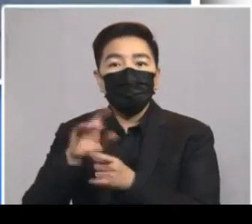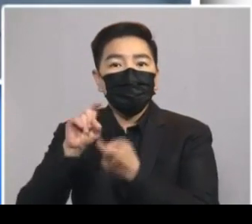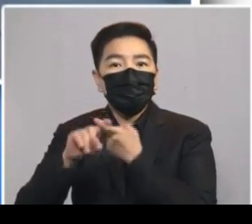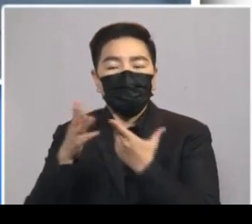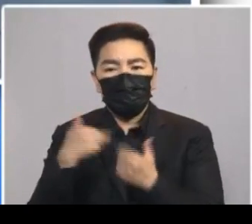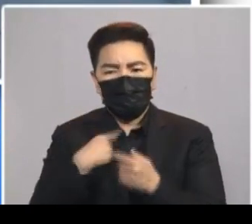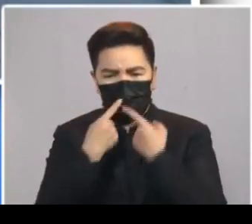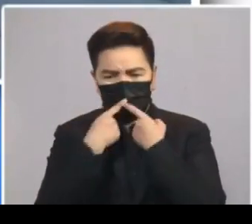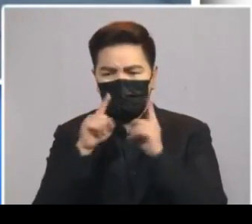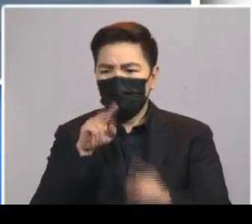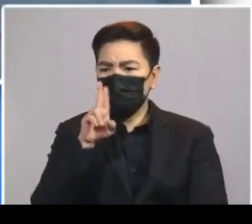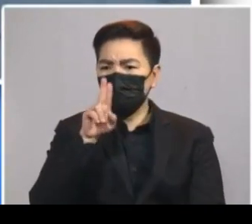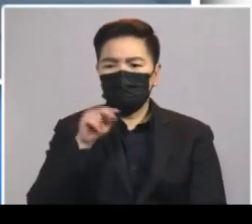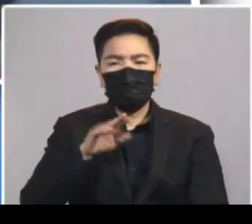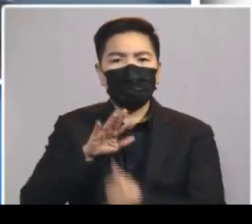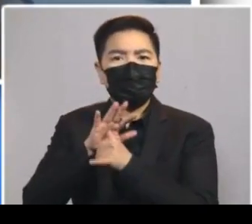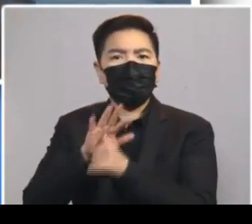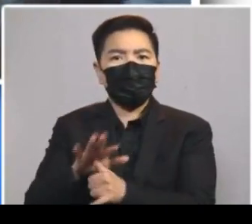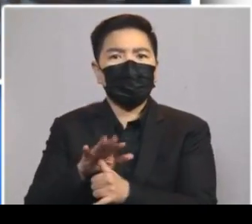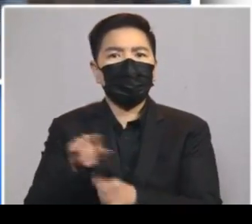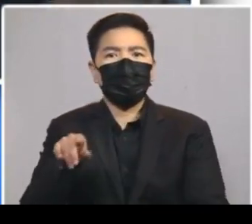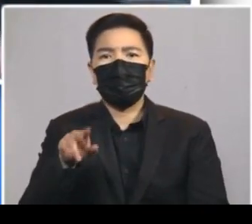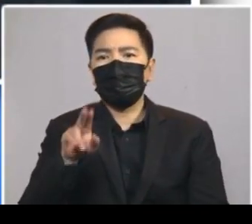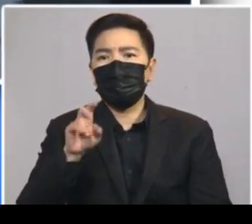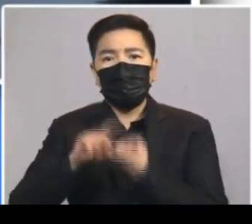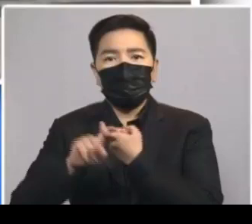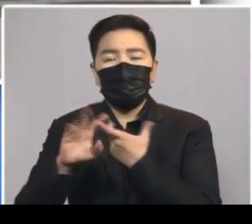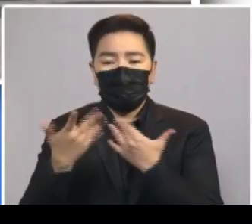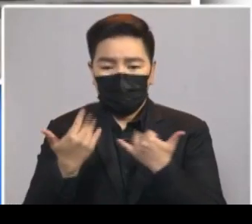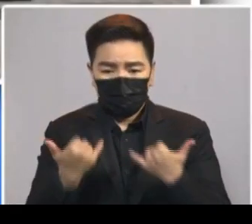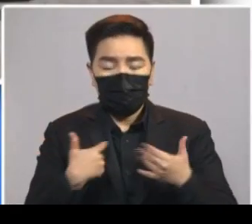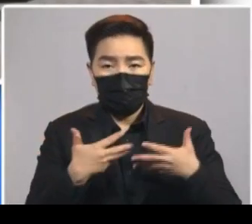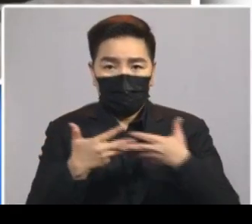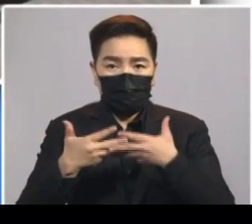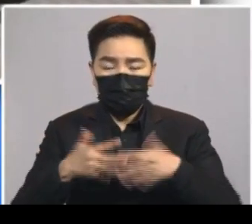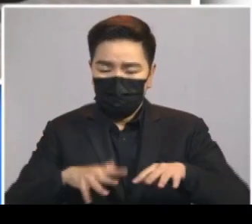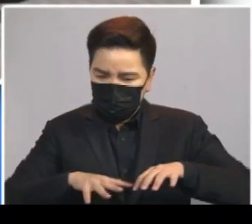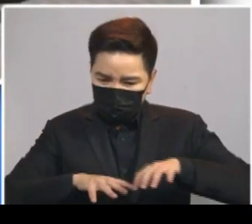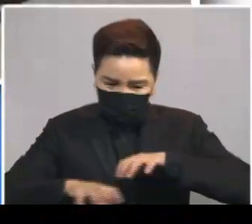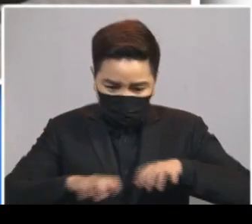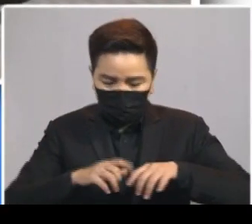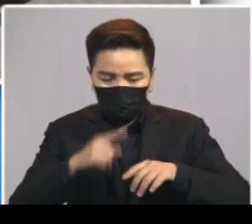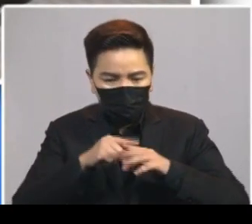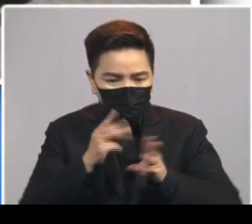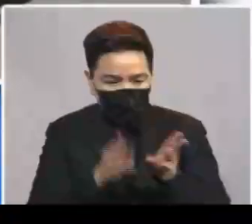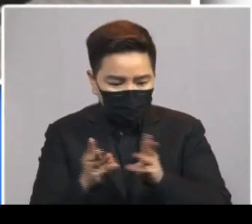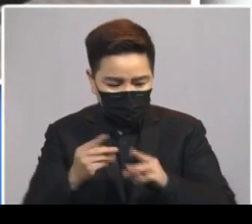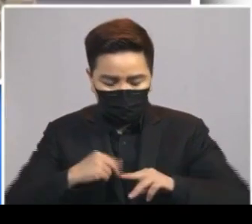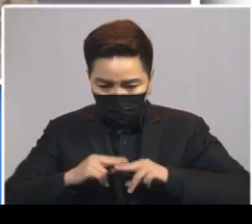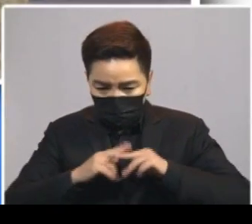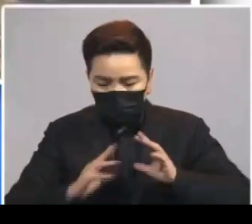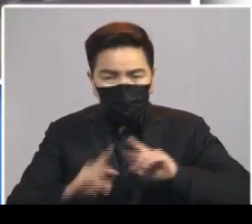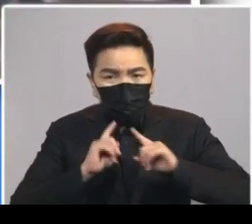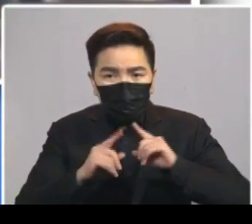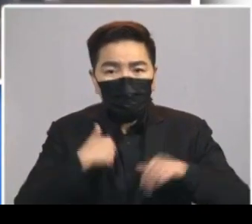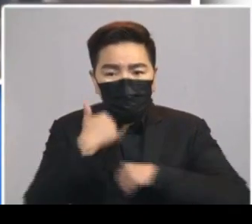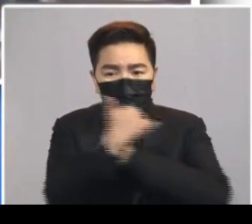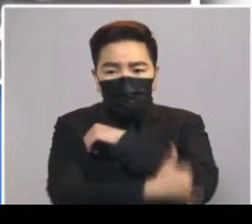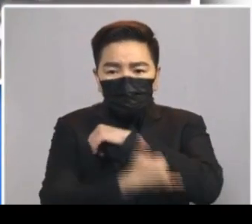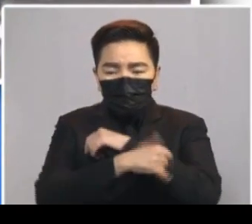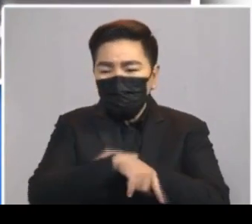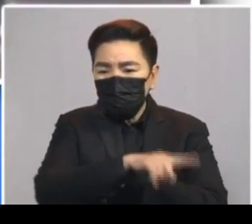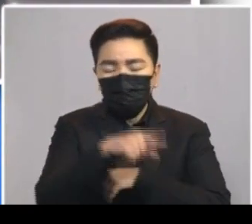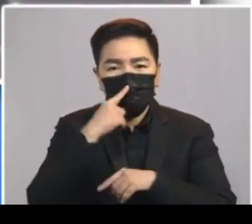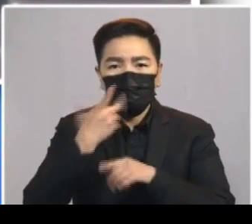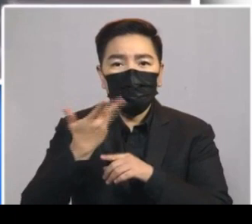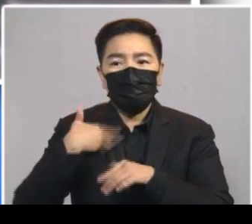ความน่าแปลกใจนะครับของหลายประเทศในขณะเดียวกันสหรัฐอเมริกาก็ต้องไปจัดการรณรงค์ด้วยตัวเองกับพันธมิตรที่จะคว่ำ